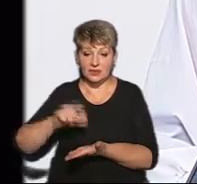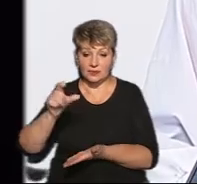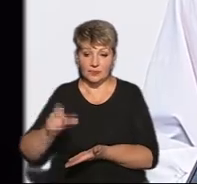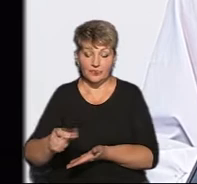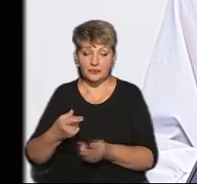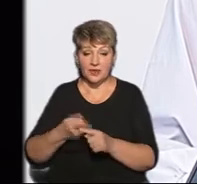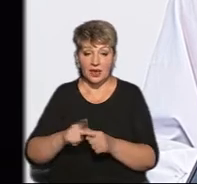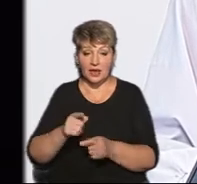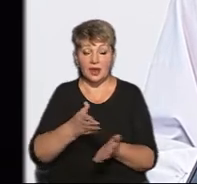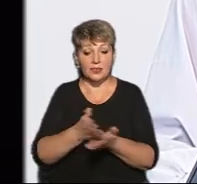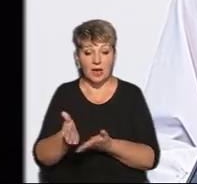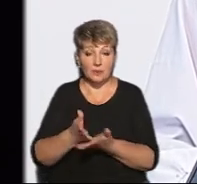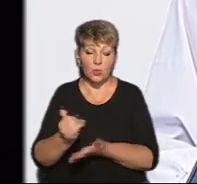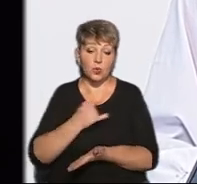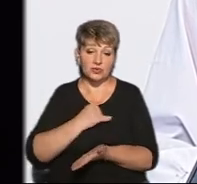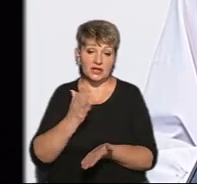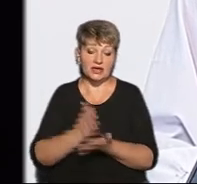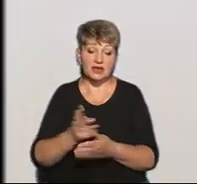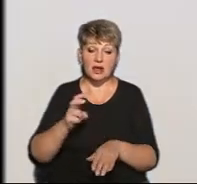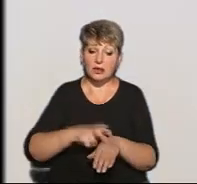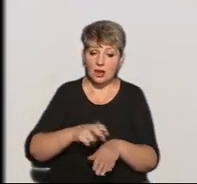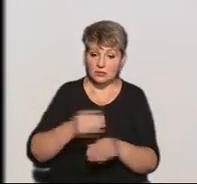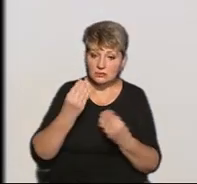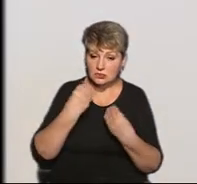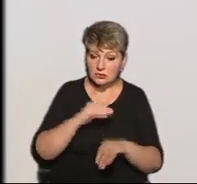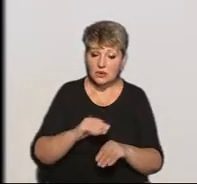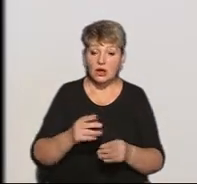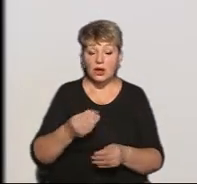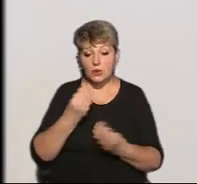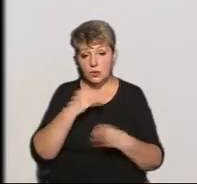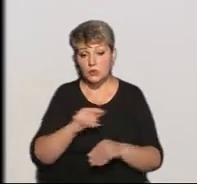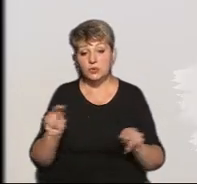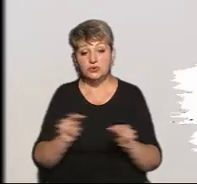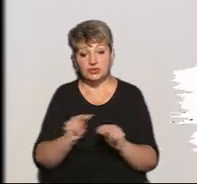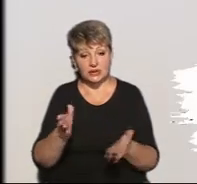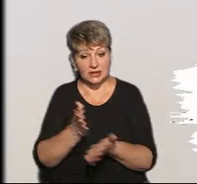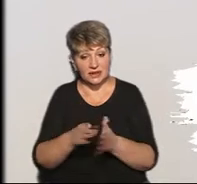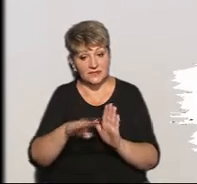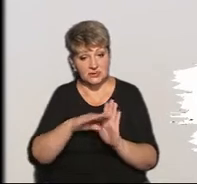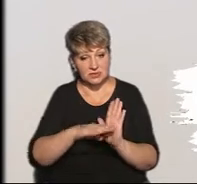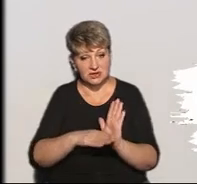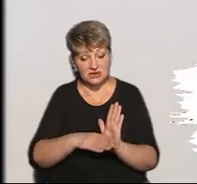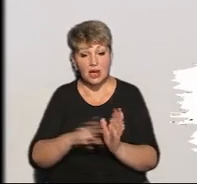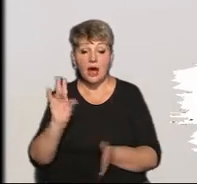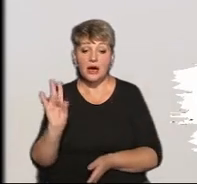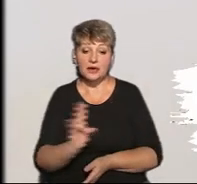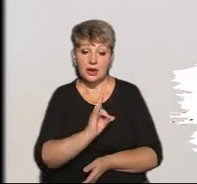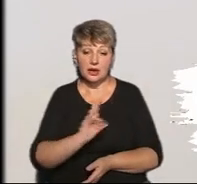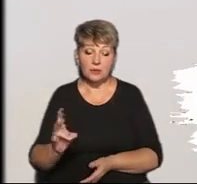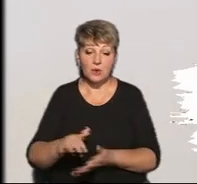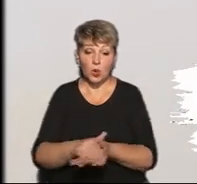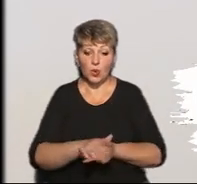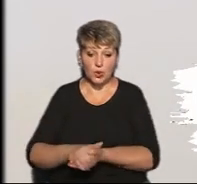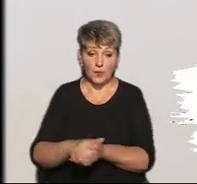тих напрямків, які я перелічив, у нас є найкращі лікарі, найкращі вчителі, представлені в нашому списку, представники від релігійних